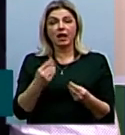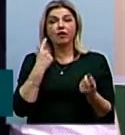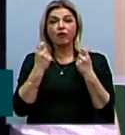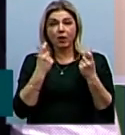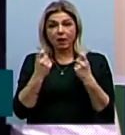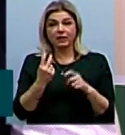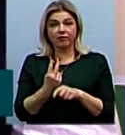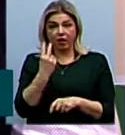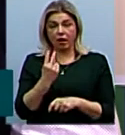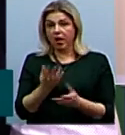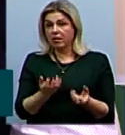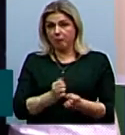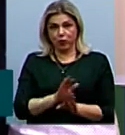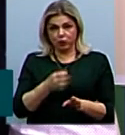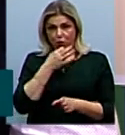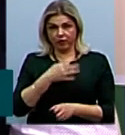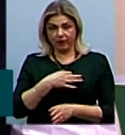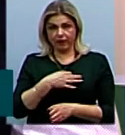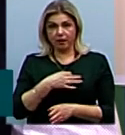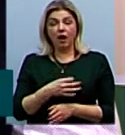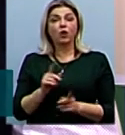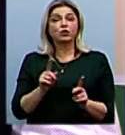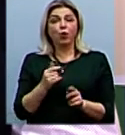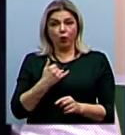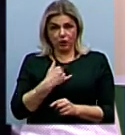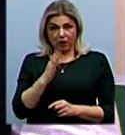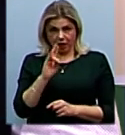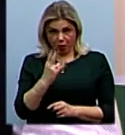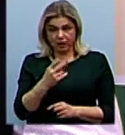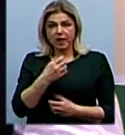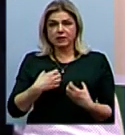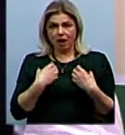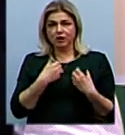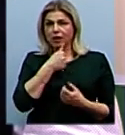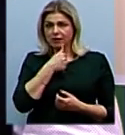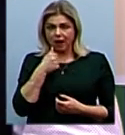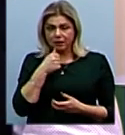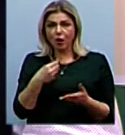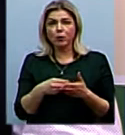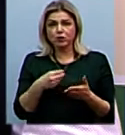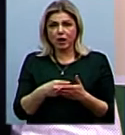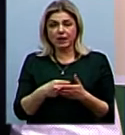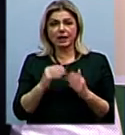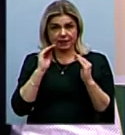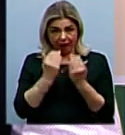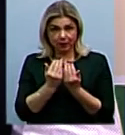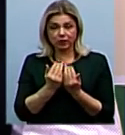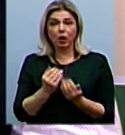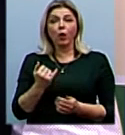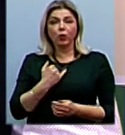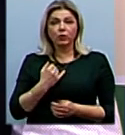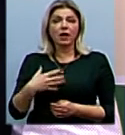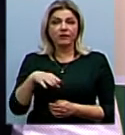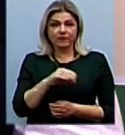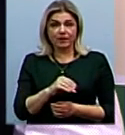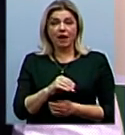и не получили ответа. То есть это тоже у нас в Николаеве страшная тайна бюджетные запыты. То есть у нас все